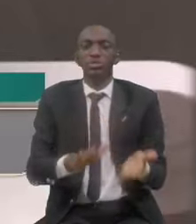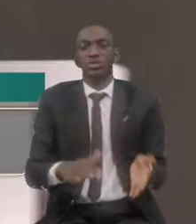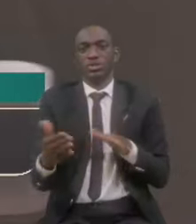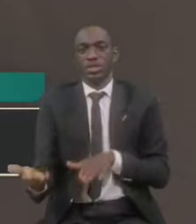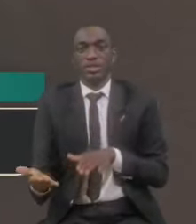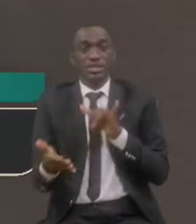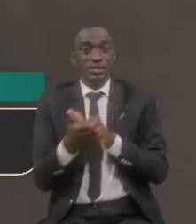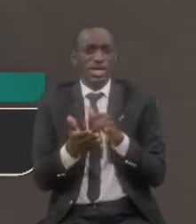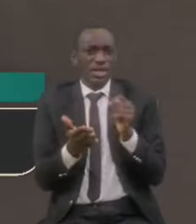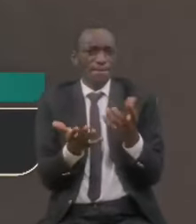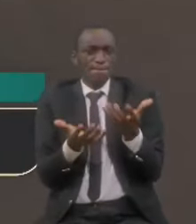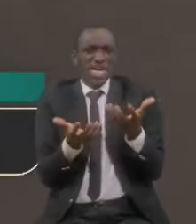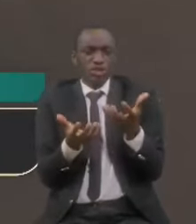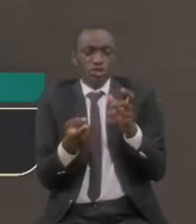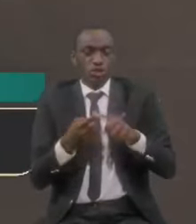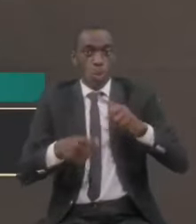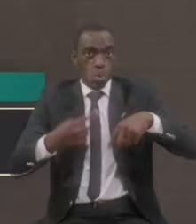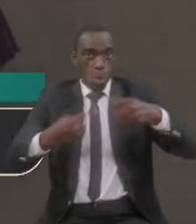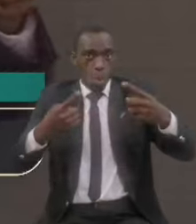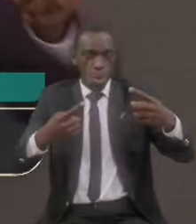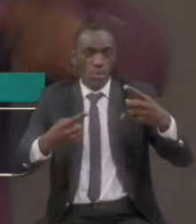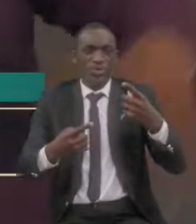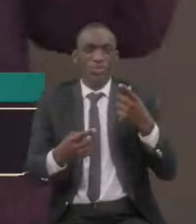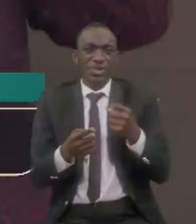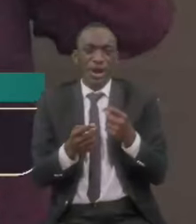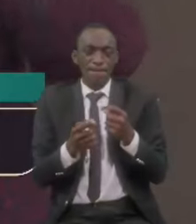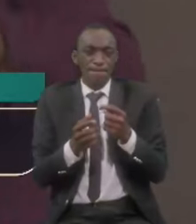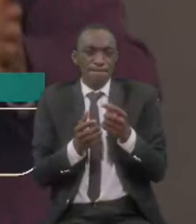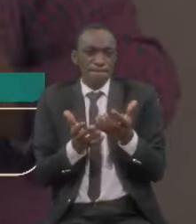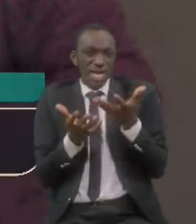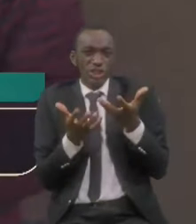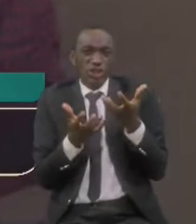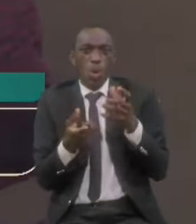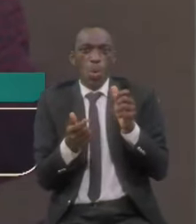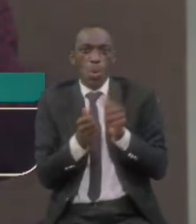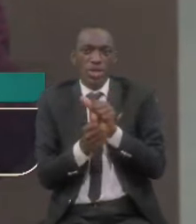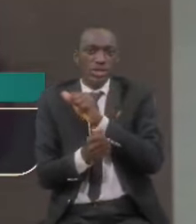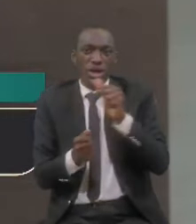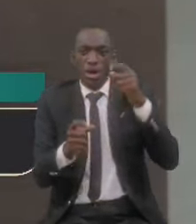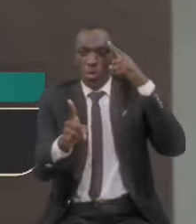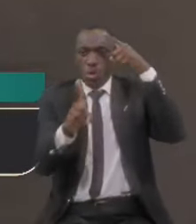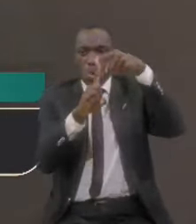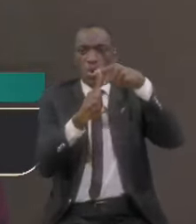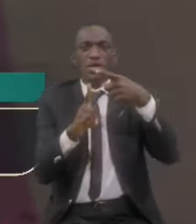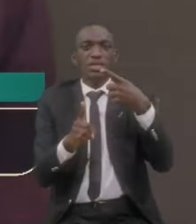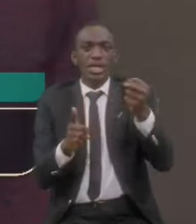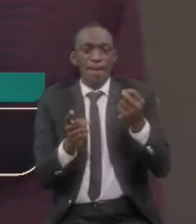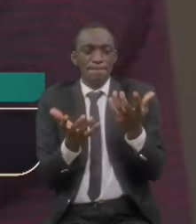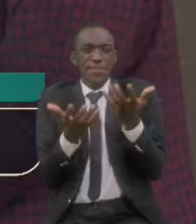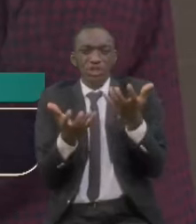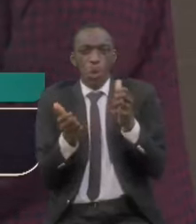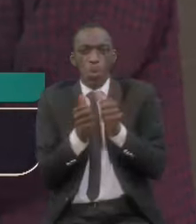La passion d'avancer, la passion avec un but, la passion avec une motivation,